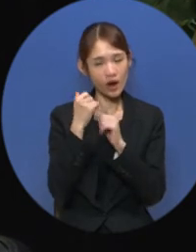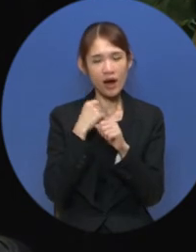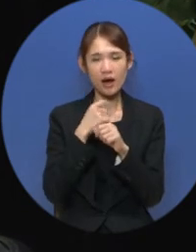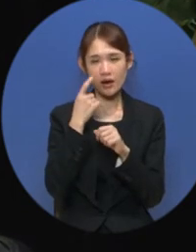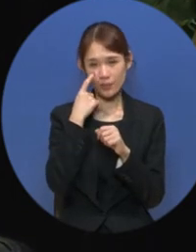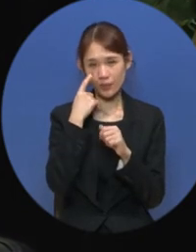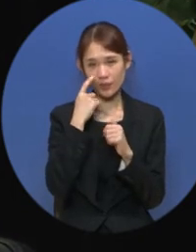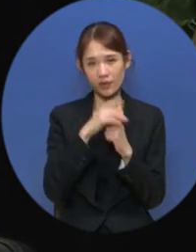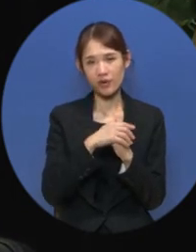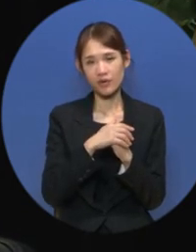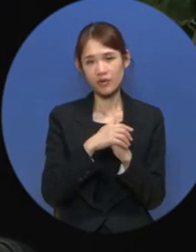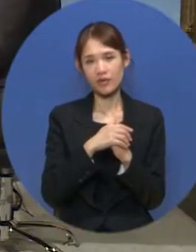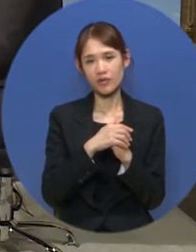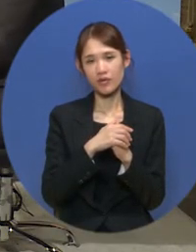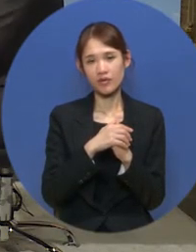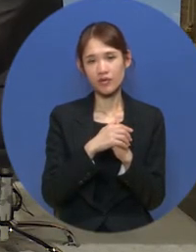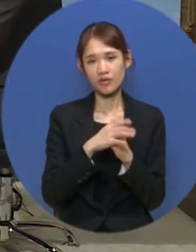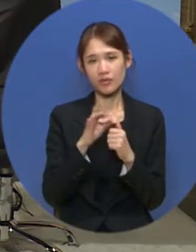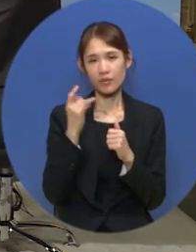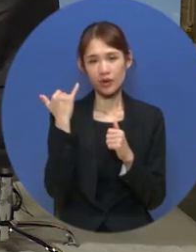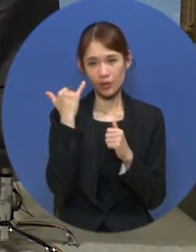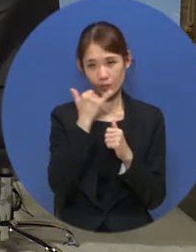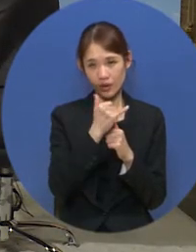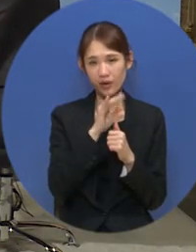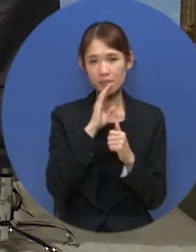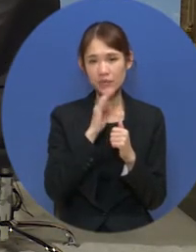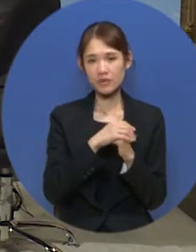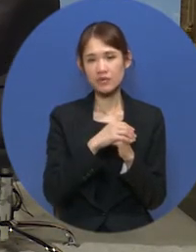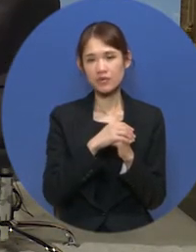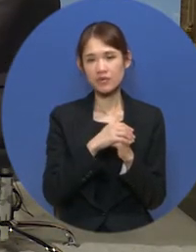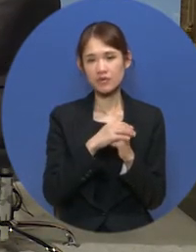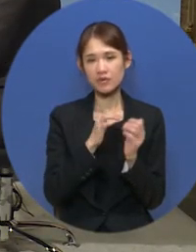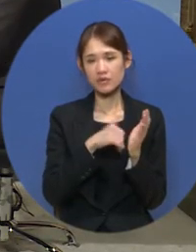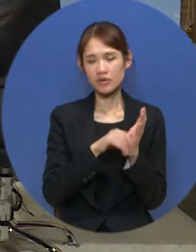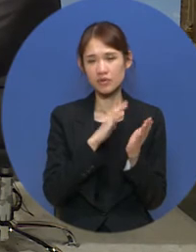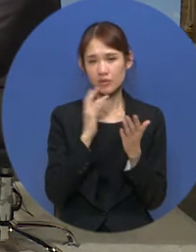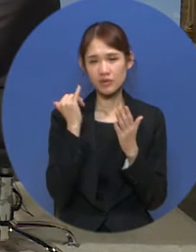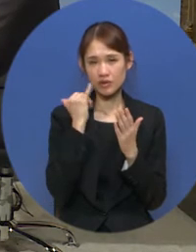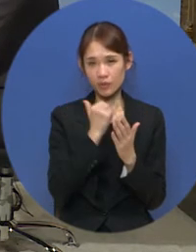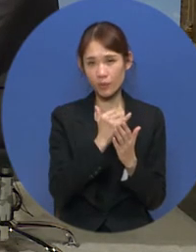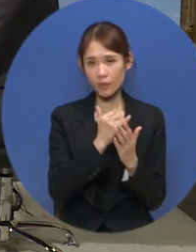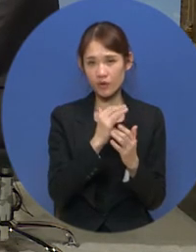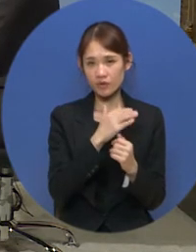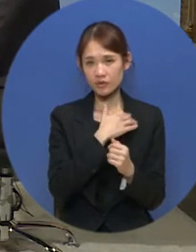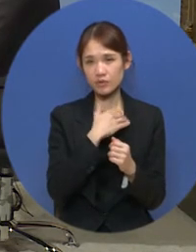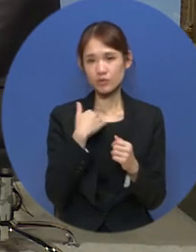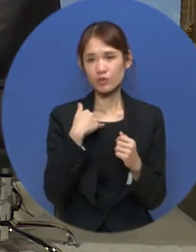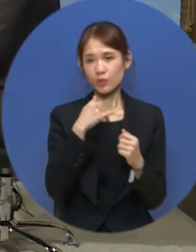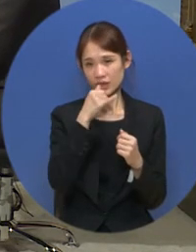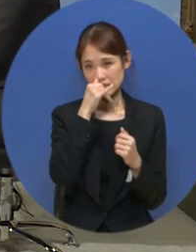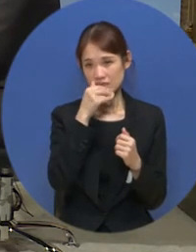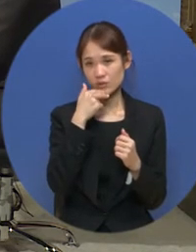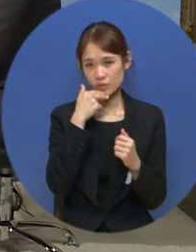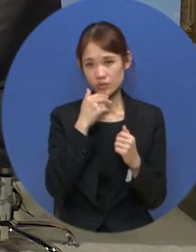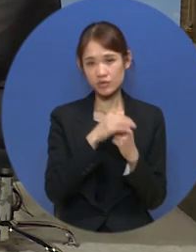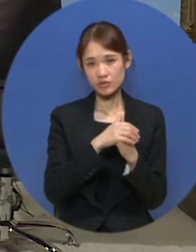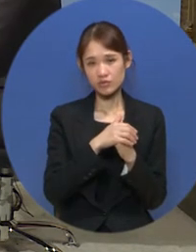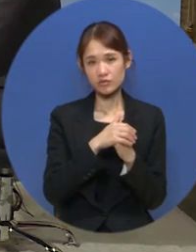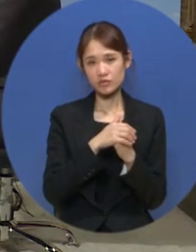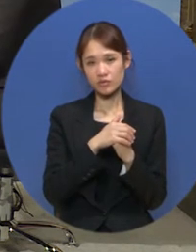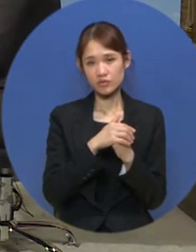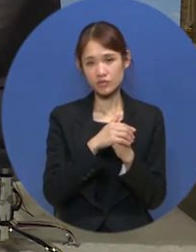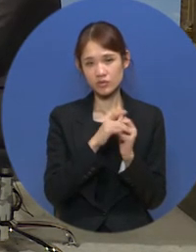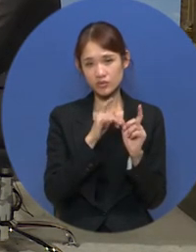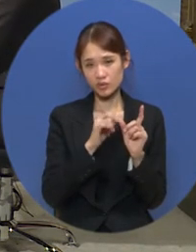드립니다. 그래서 예, 상품 먼저 잘 먼저 드리는 예, 건가요? 예, 저희가 상품 잘 받아 보셨는지 그리고 만족하시는지 좀 네.